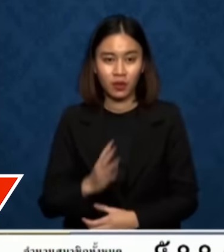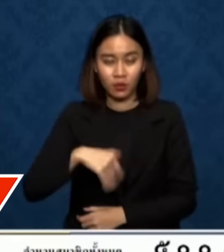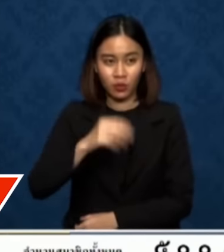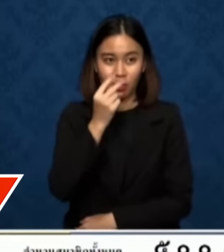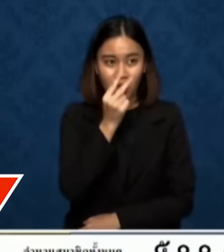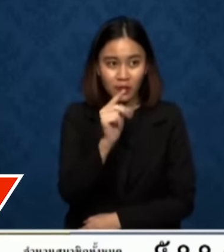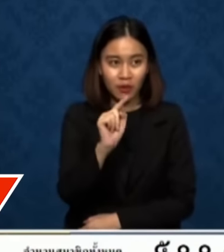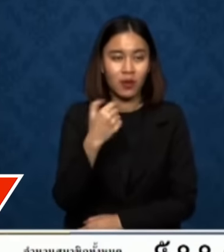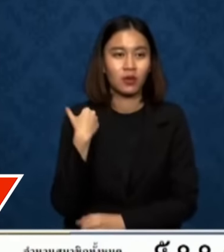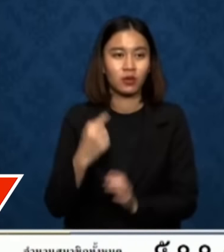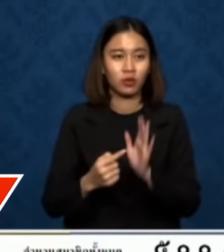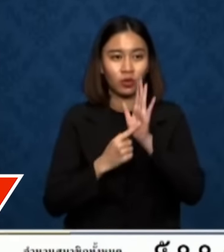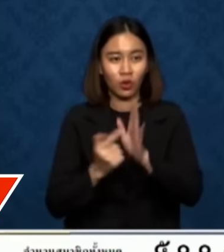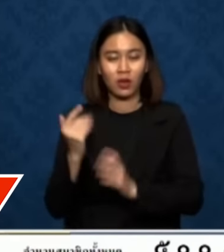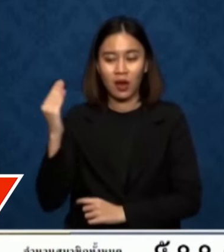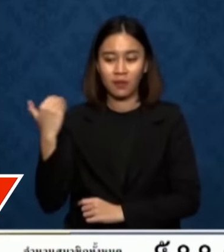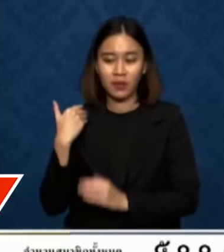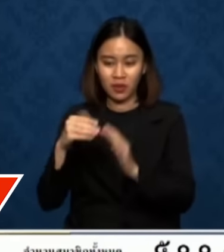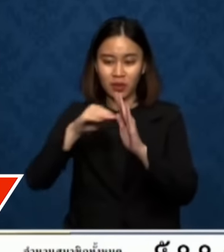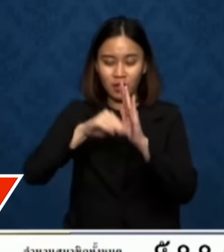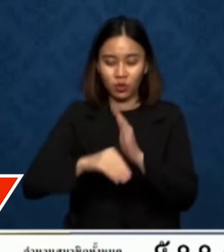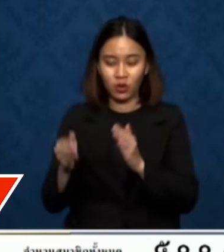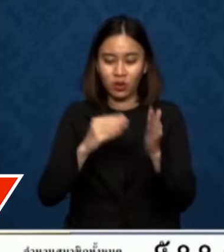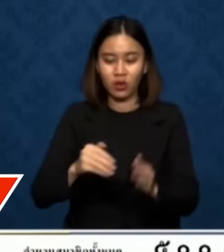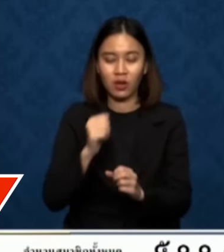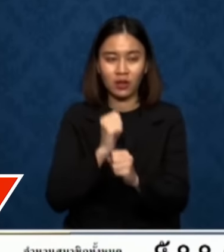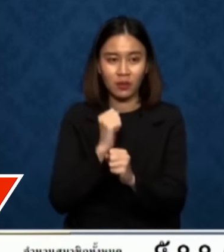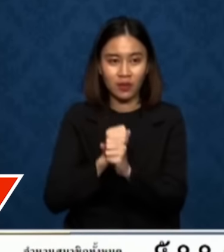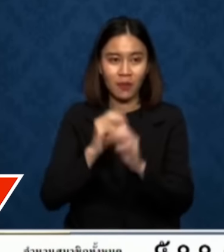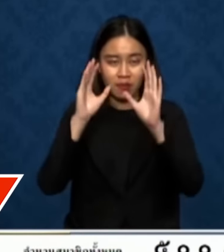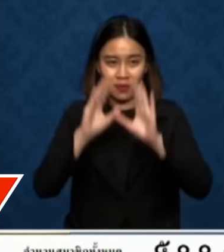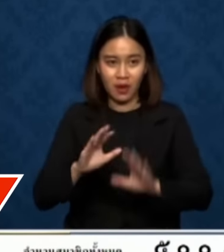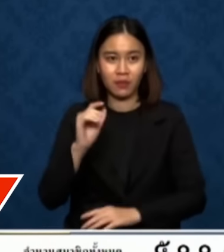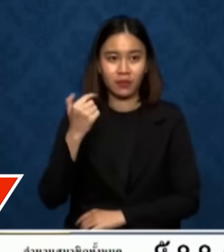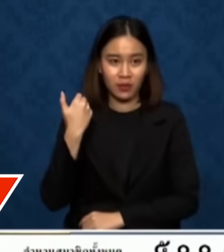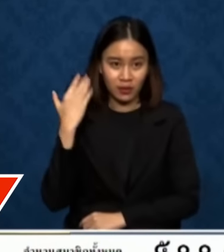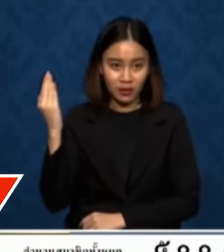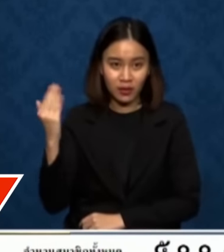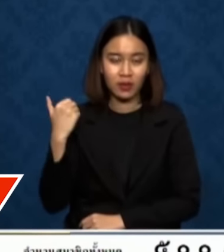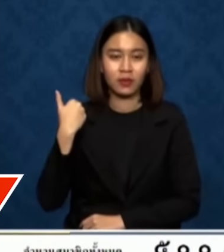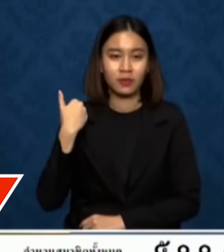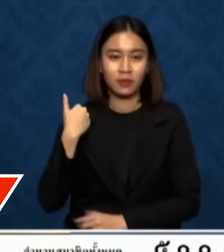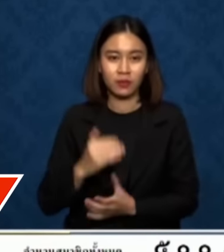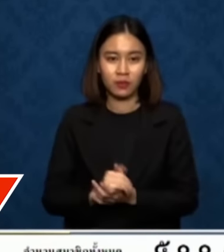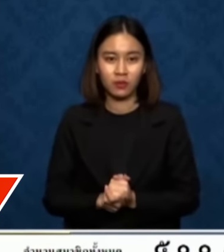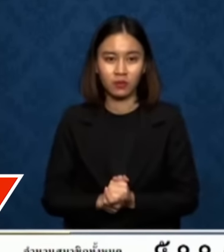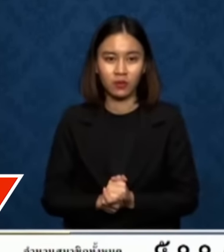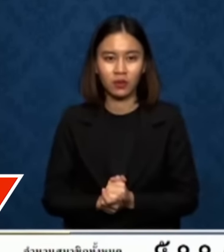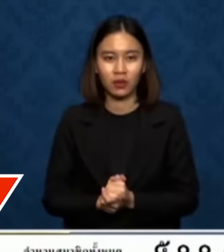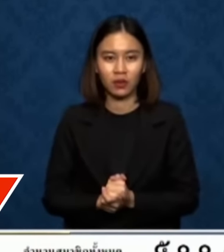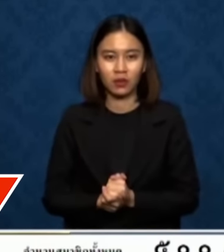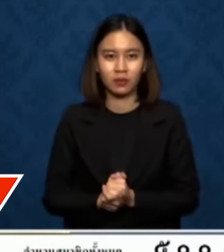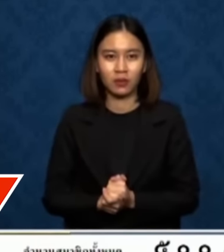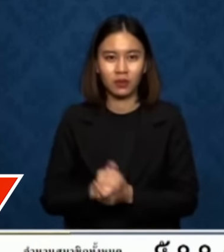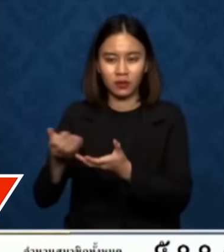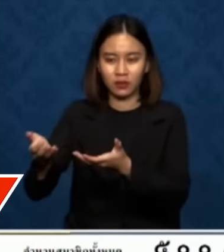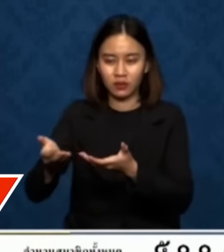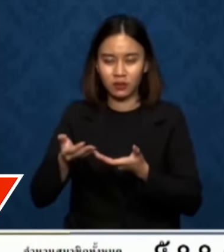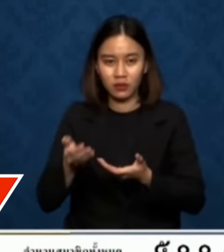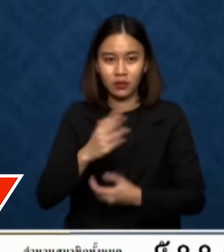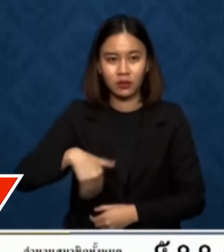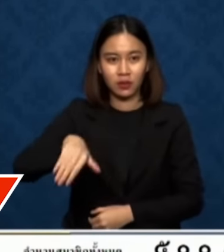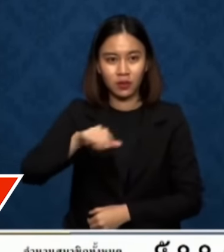นี่เห็นหรือยังคะว่ามีกระบวนการที่ทำงานแบบนี้จริงๆค่ะและขอต้อนรับทุกท่านเข้าสู่